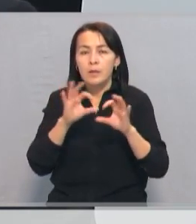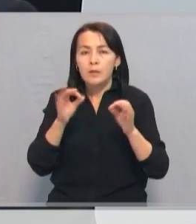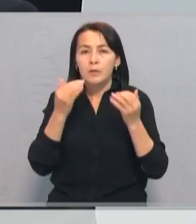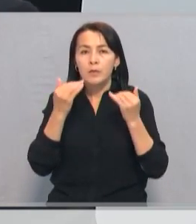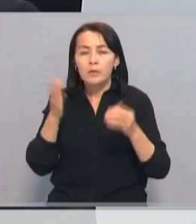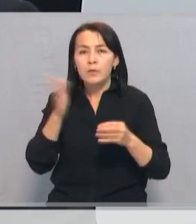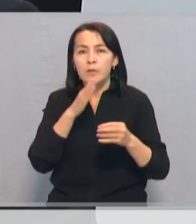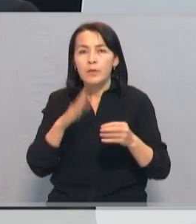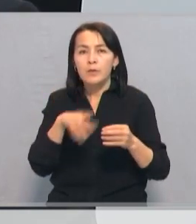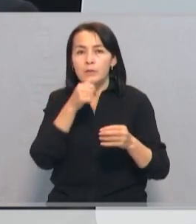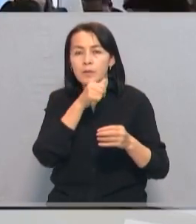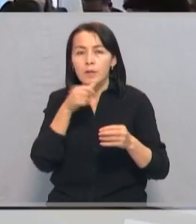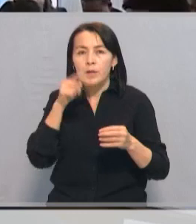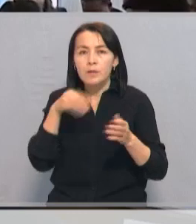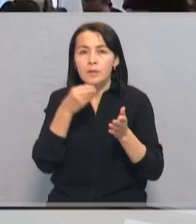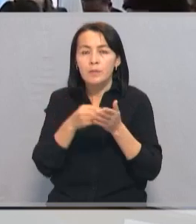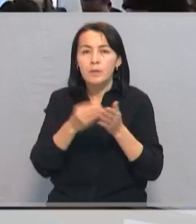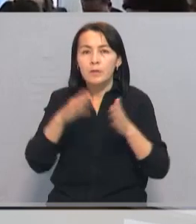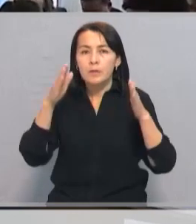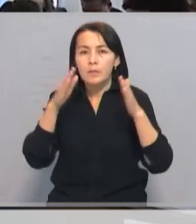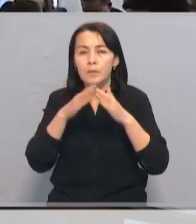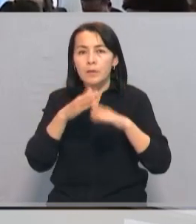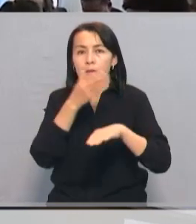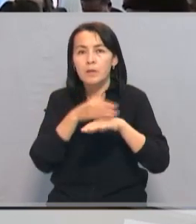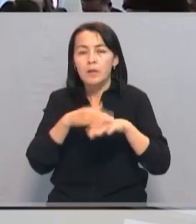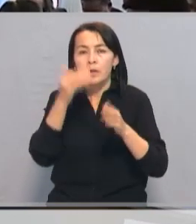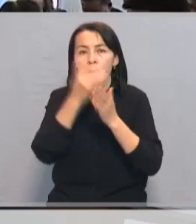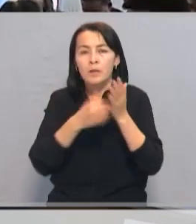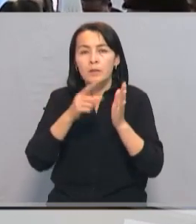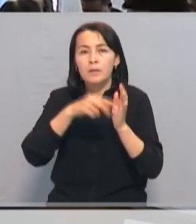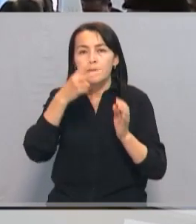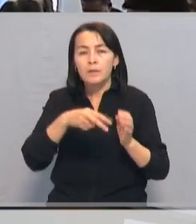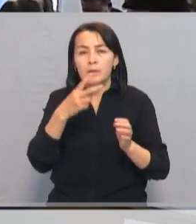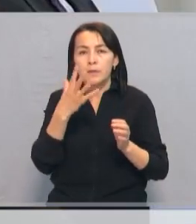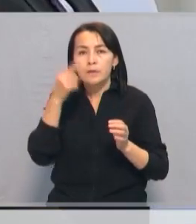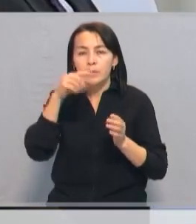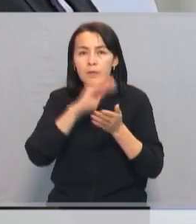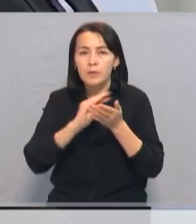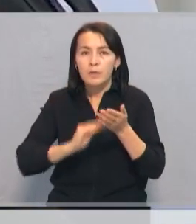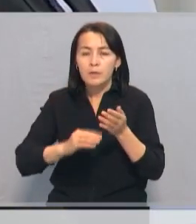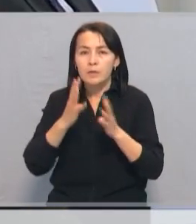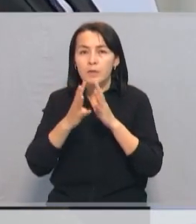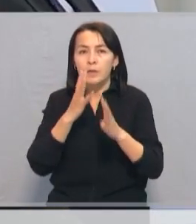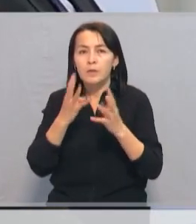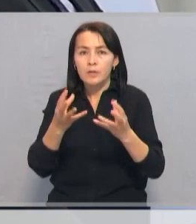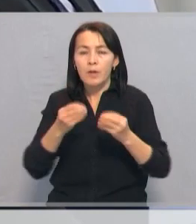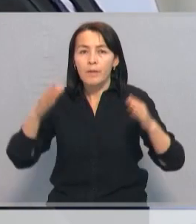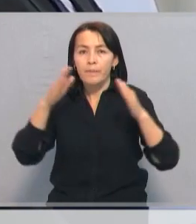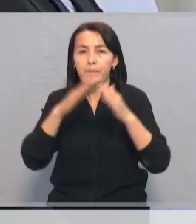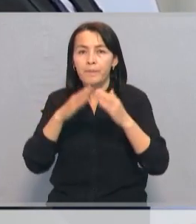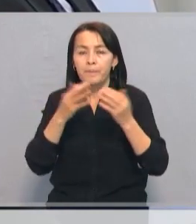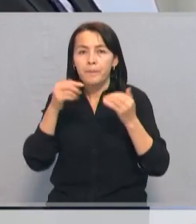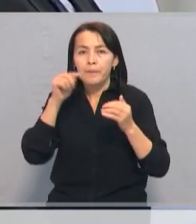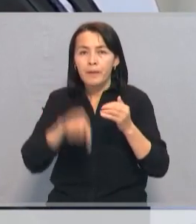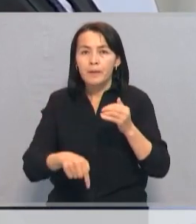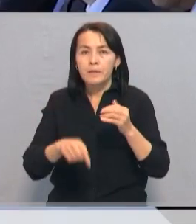нужно устранить махинации по продаже ипотечных домов в рамках программы 7-20-25, регистрации в очередь на получение жилья и